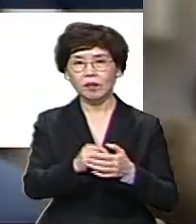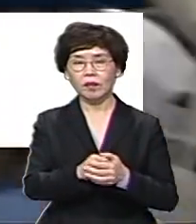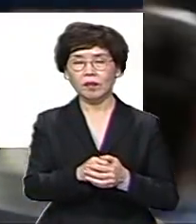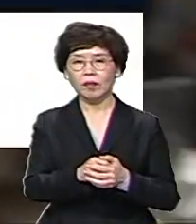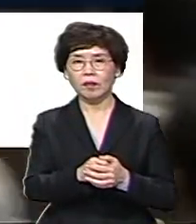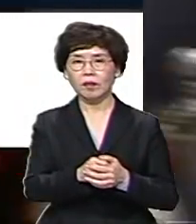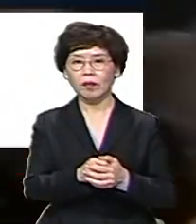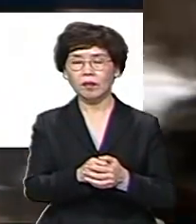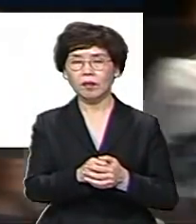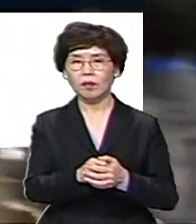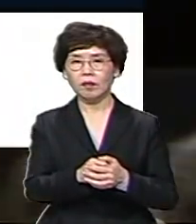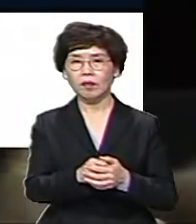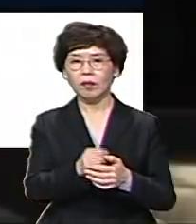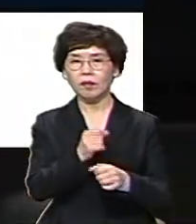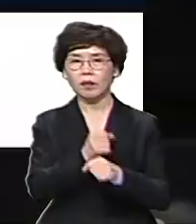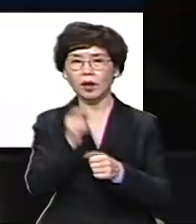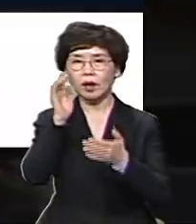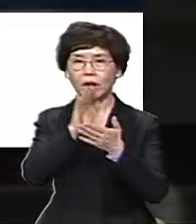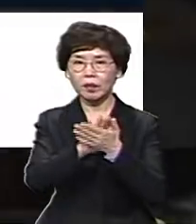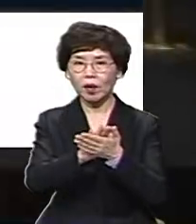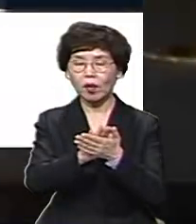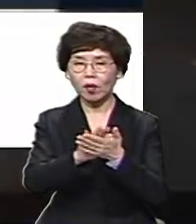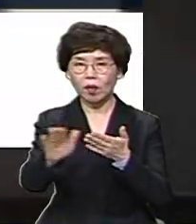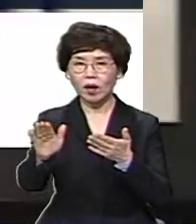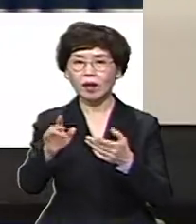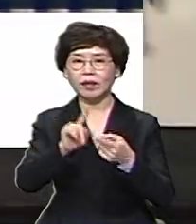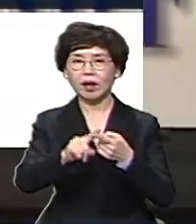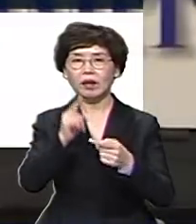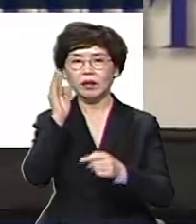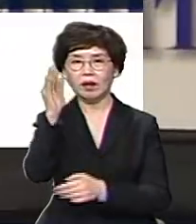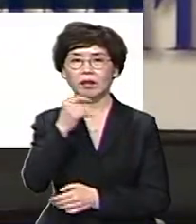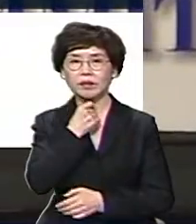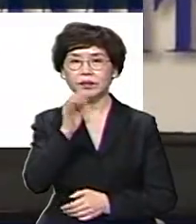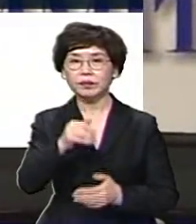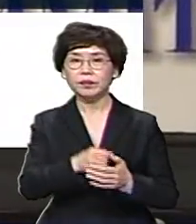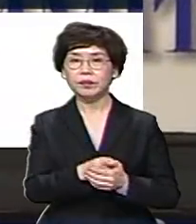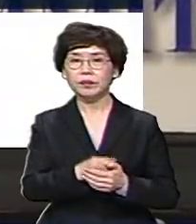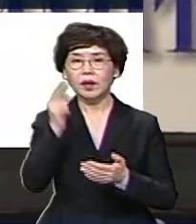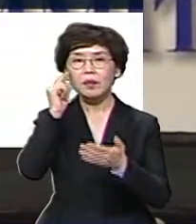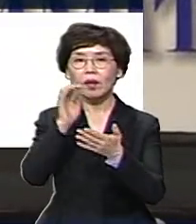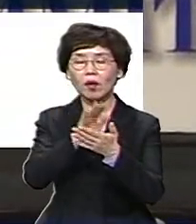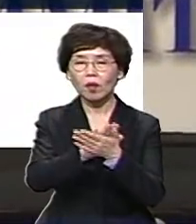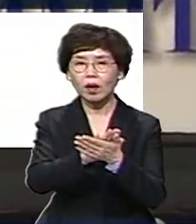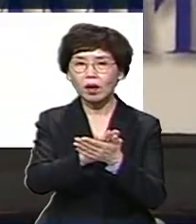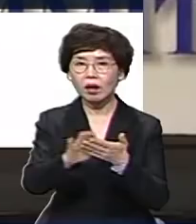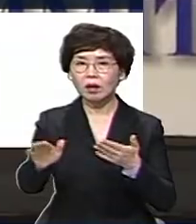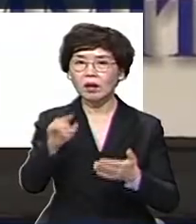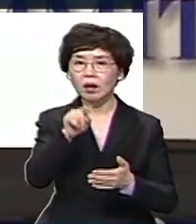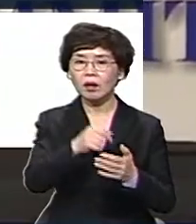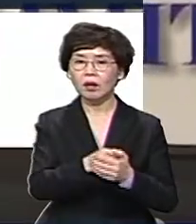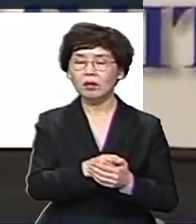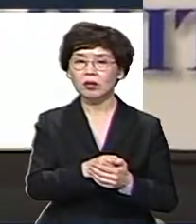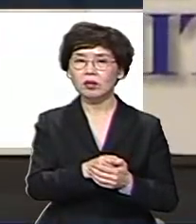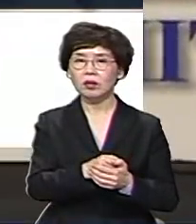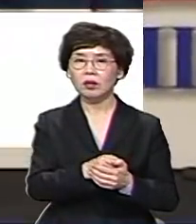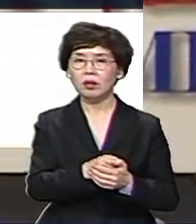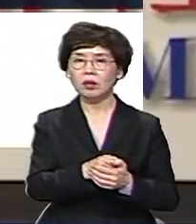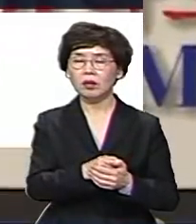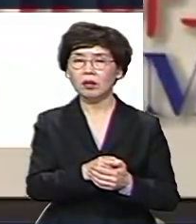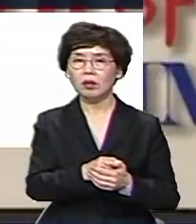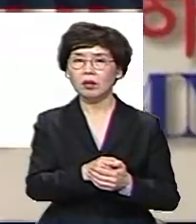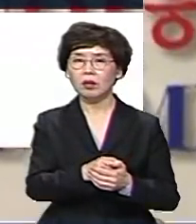감사합니다. 많이 오셨네요. 그런데 정말 많은 기자분들이 오셨습니다. 칸뉴스 이스라엘에서 왔습니다.